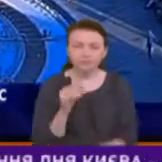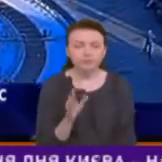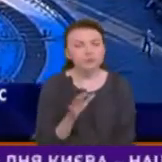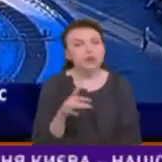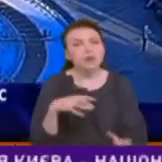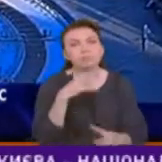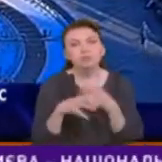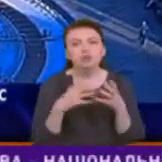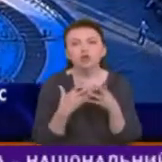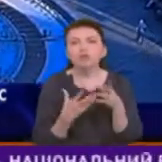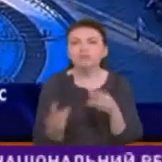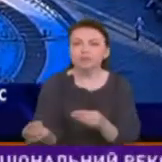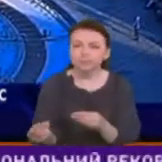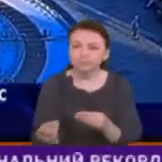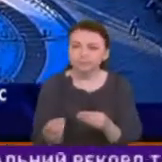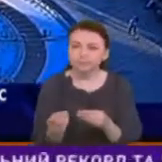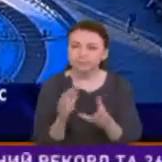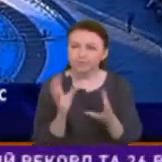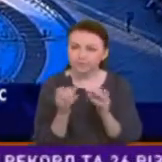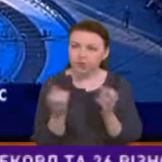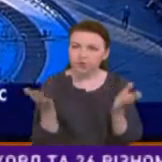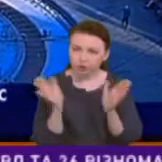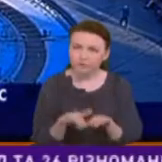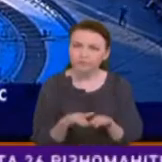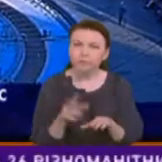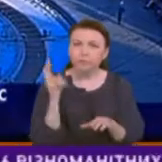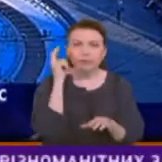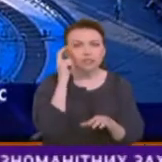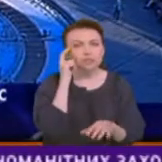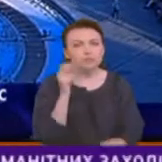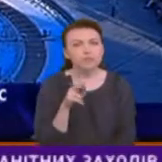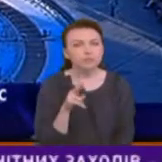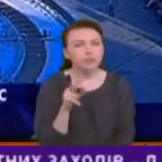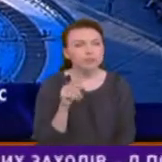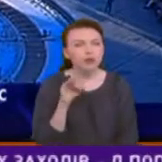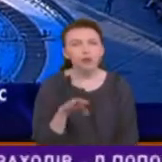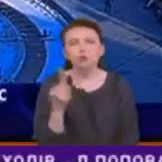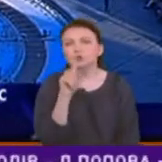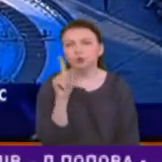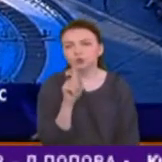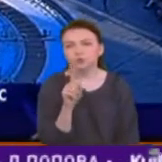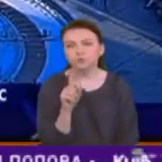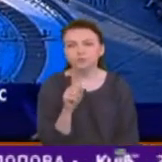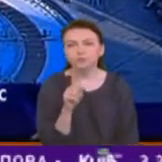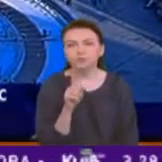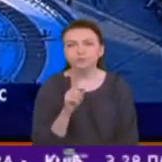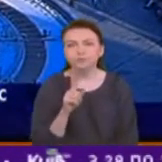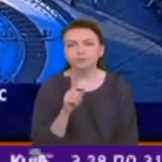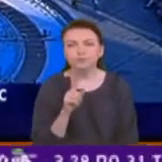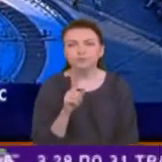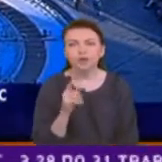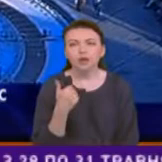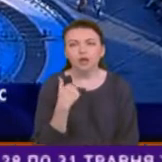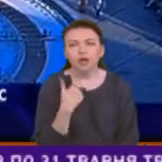впливу. Взагалі залишили за Київським патріархатом хоч щось в світі чи ні? Я